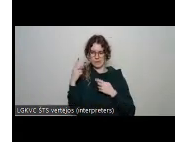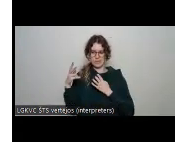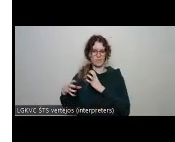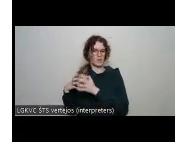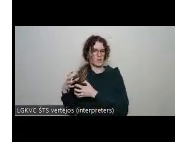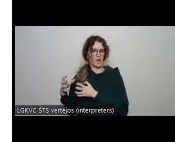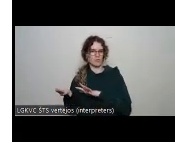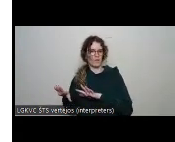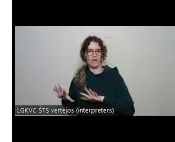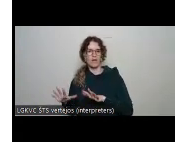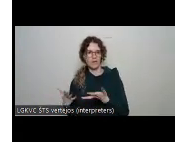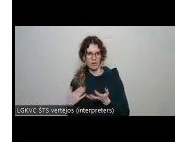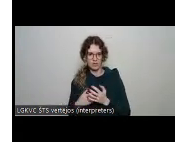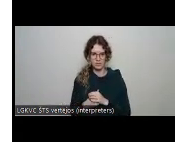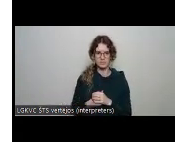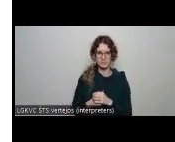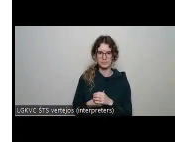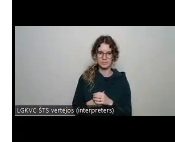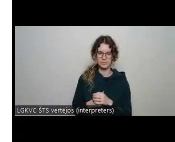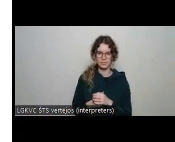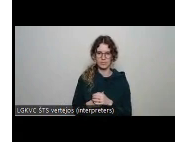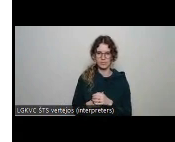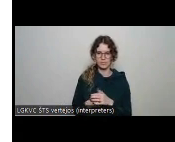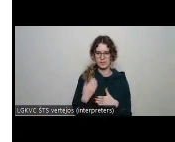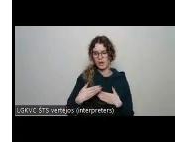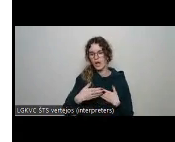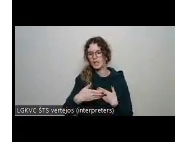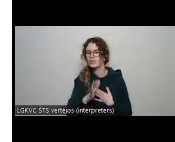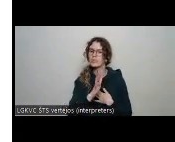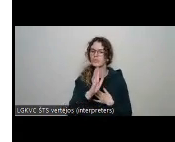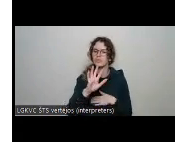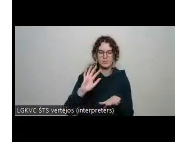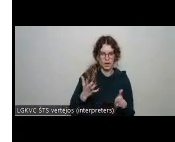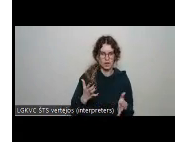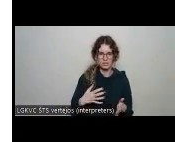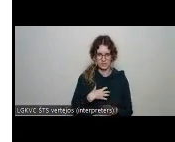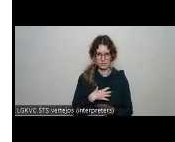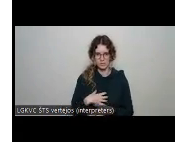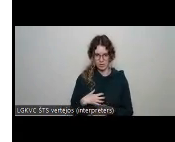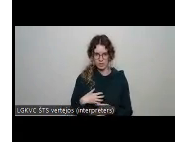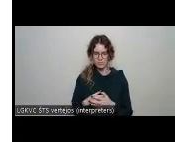į pasaulietą ir tai, kas vyks ateityje. Taigi vėl.